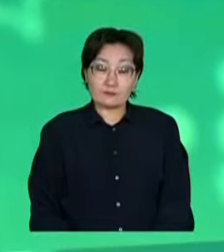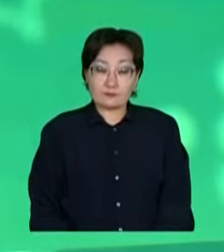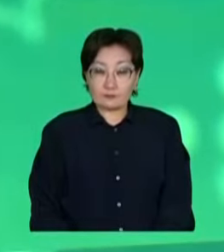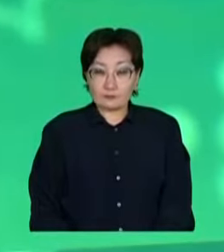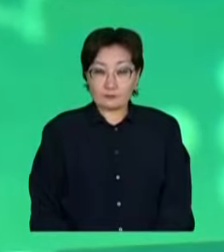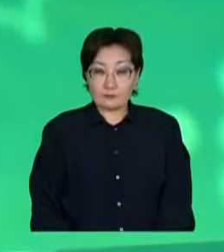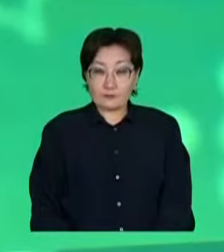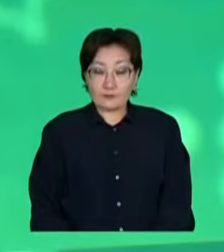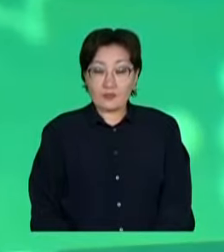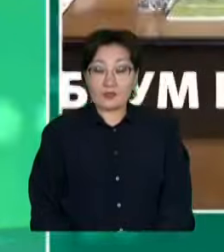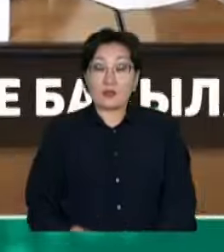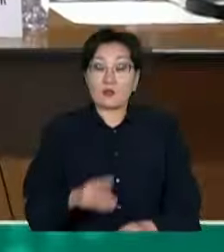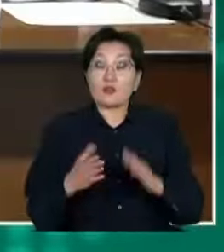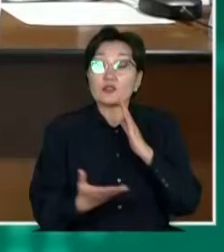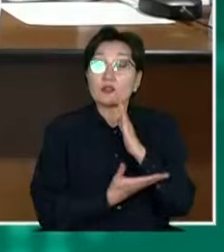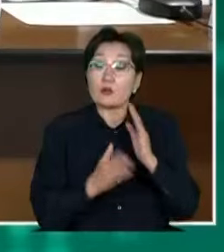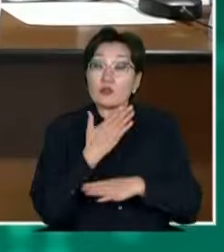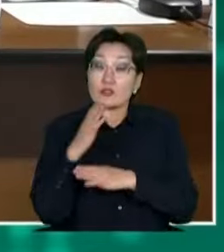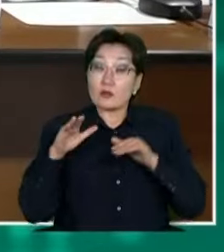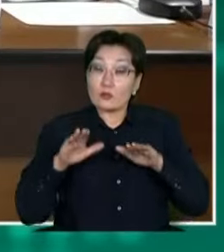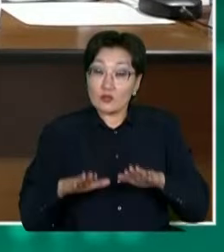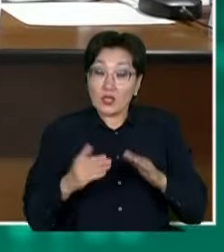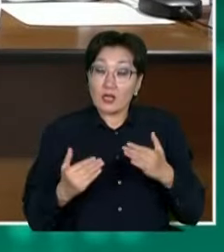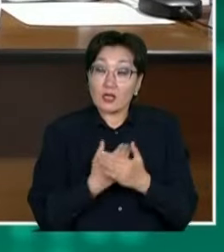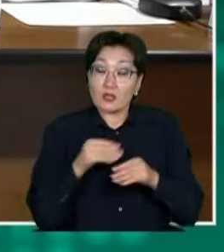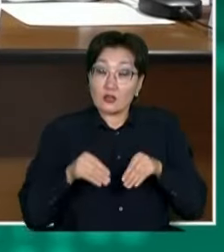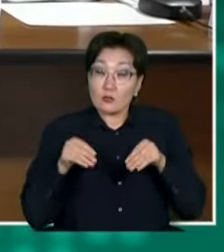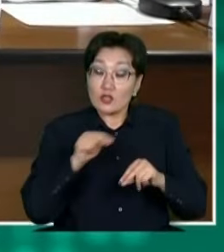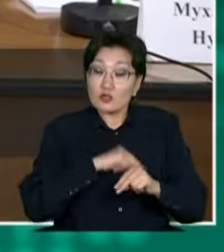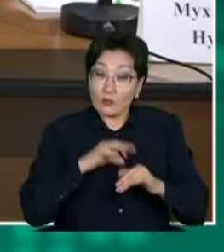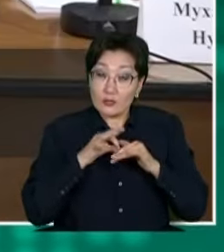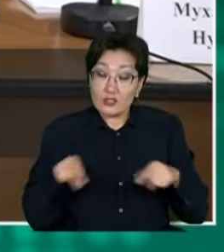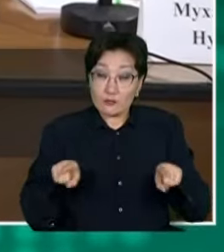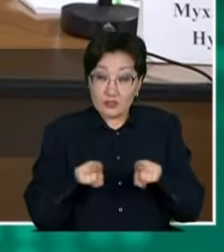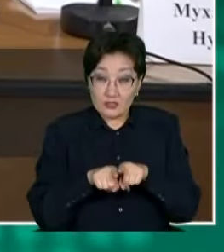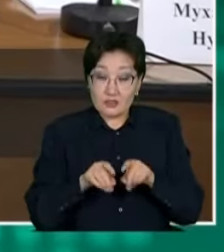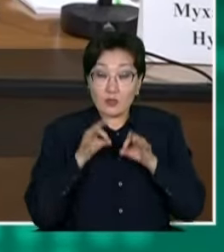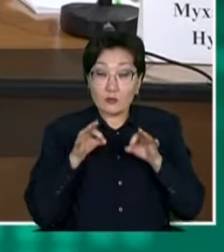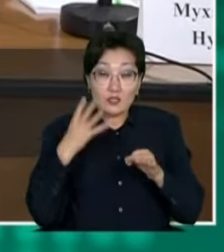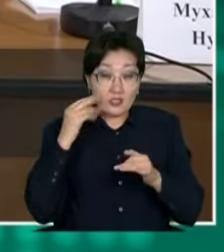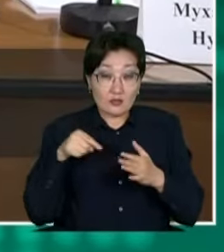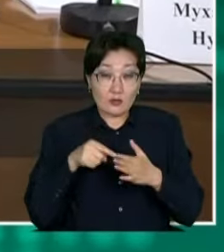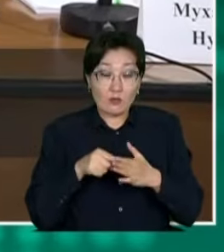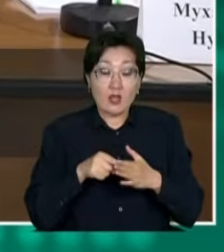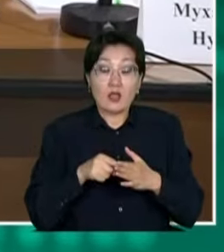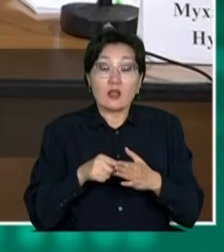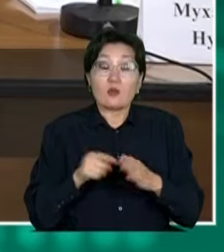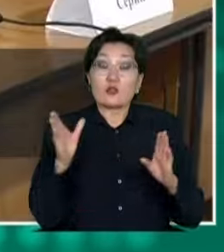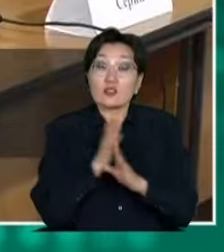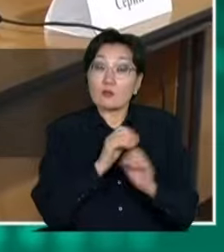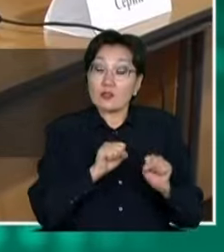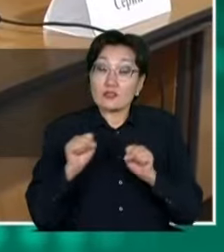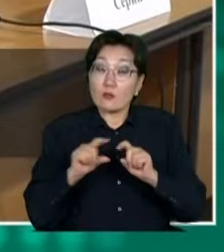Жалғастырамыз. Кесілген ағаштардың орнына қайта егу жұмыстарын жүргіземіз. Осылай деген Алматы қаласы қоршаған ортаны